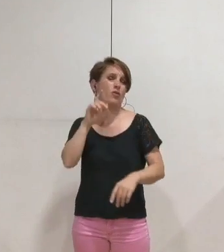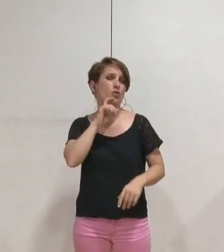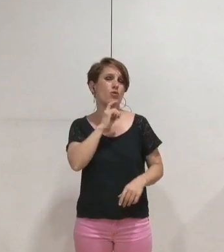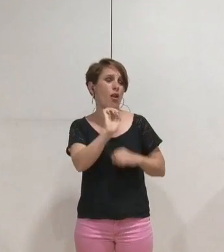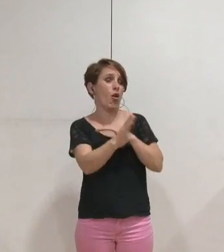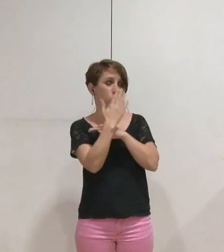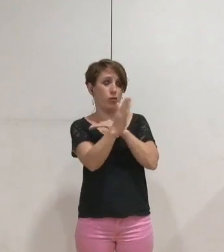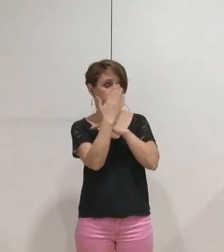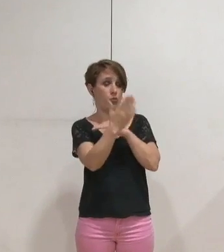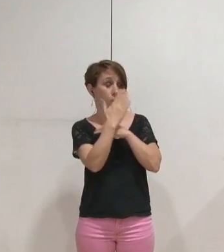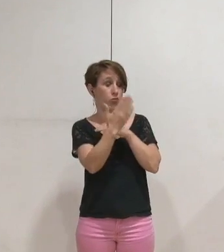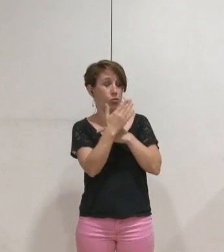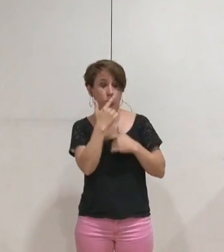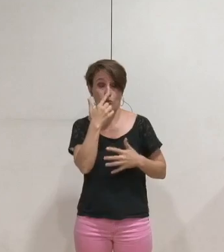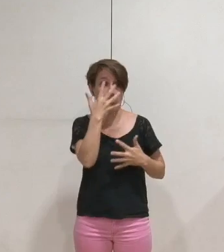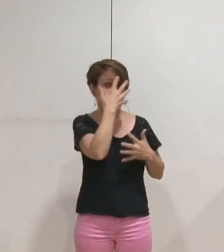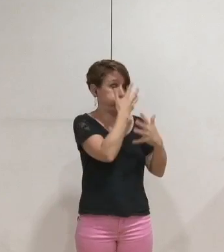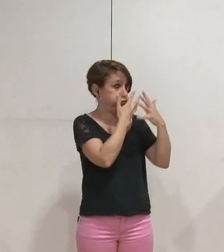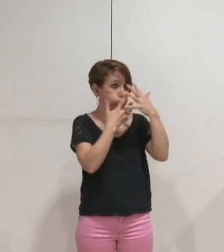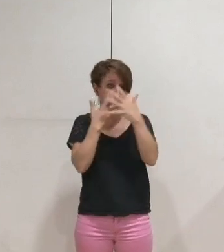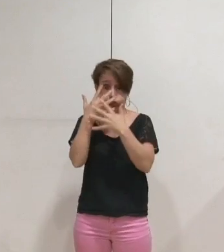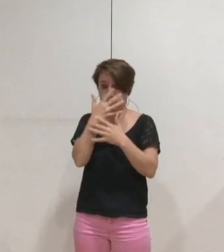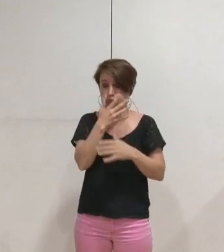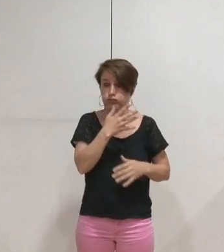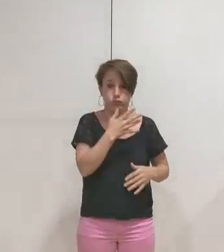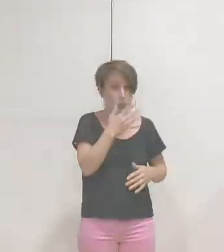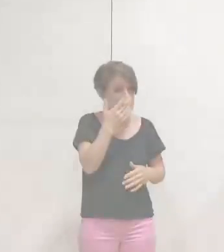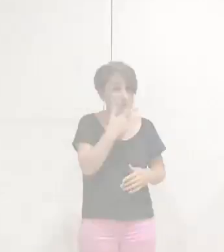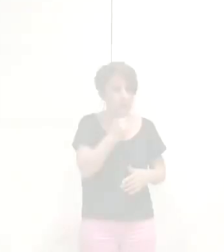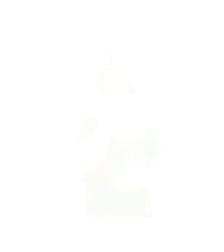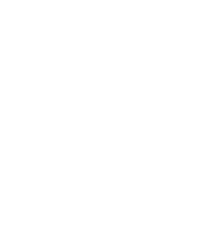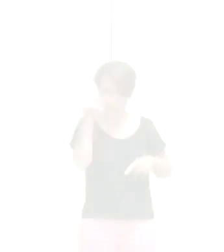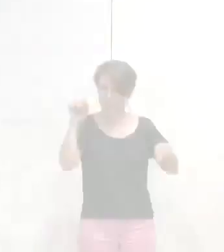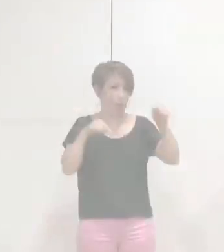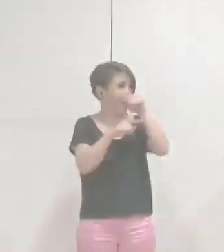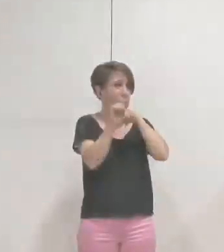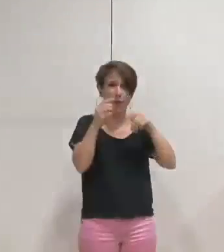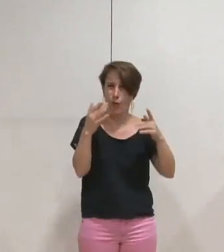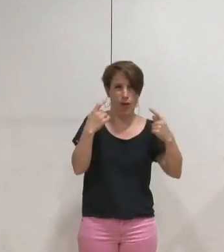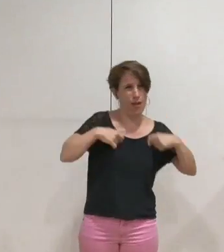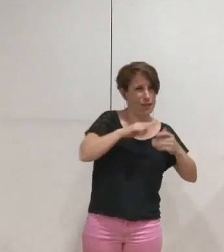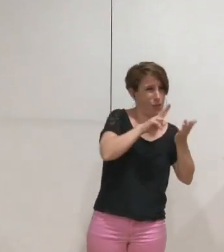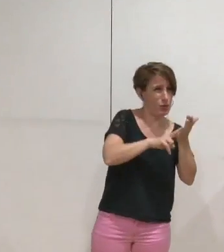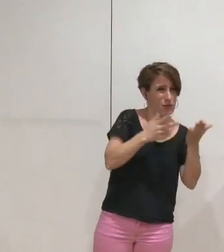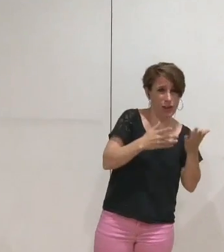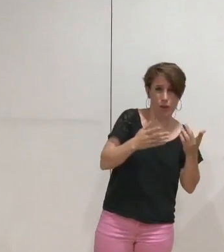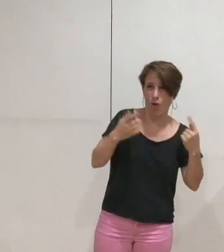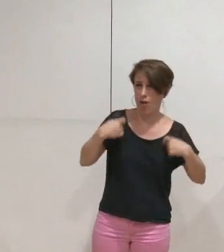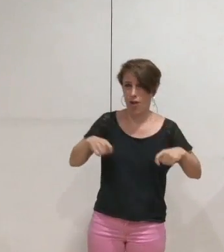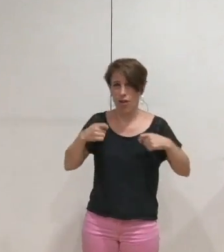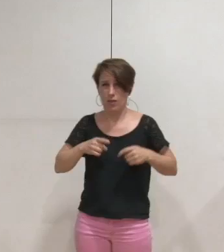bout d'un moment il n'est pas toujours facile de savoir qui est qui et qui fait croire ce que sont les dépenses réelles et les dépenses